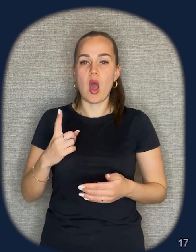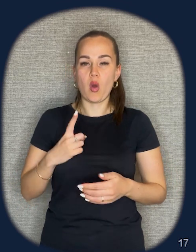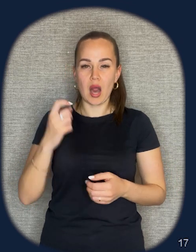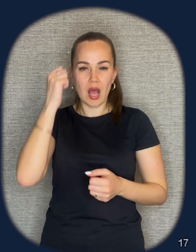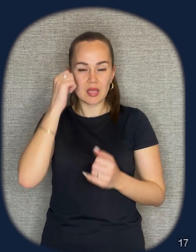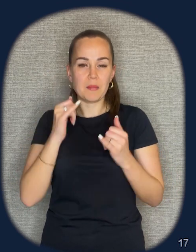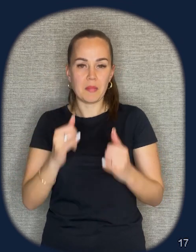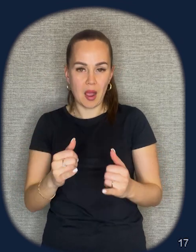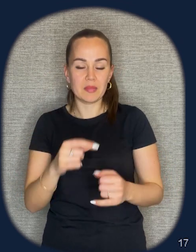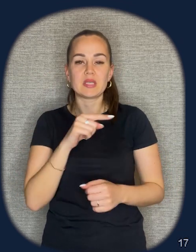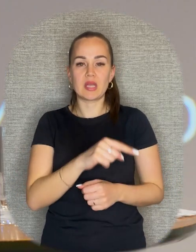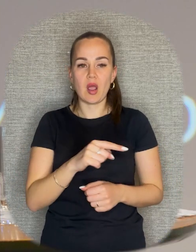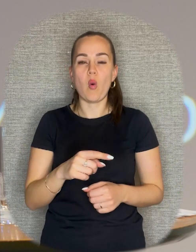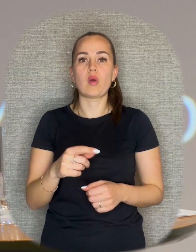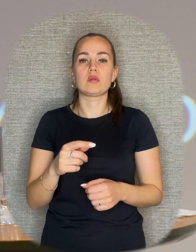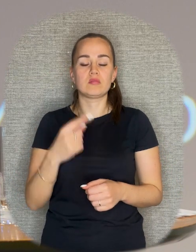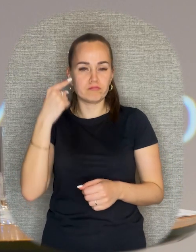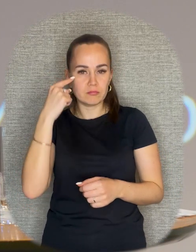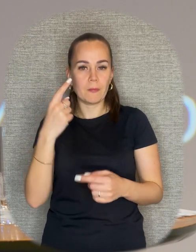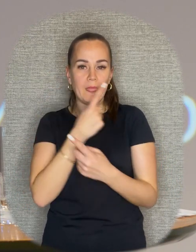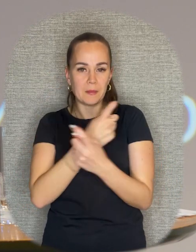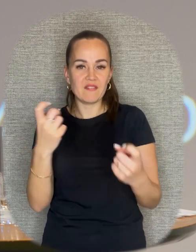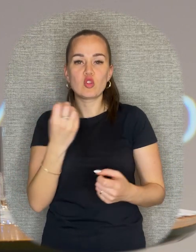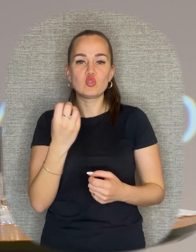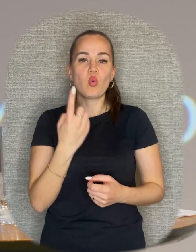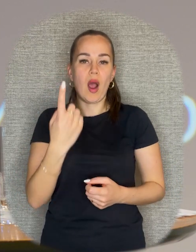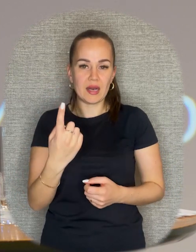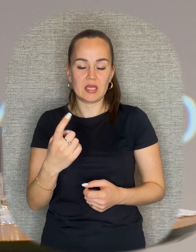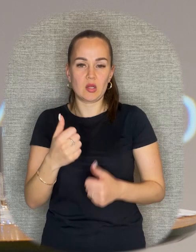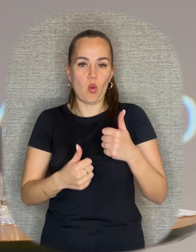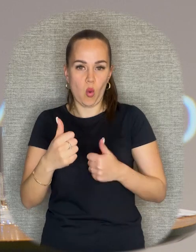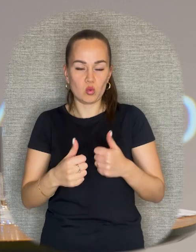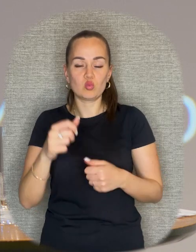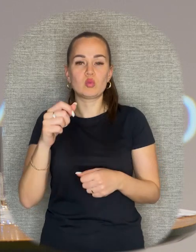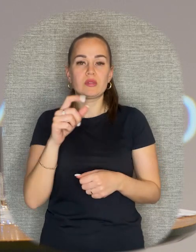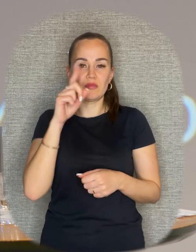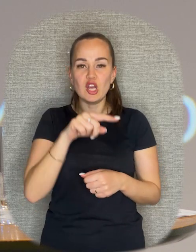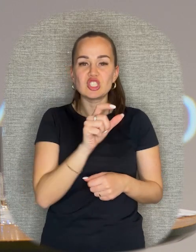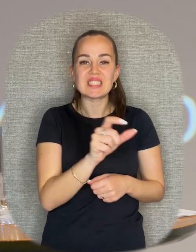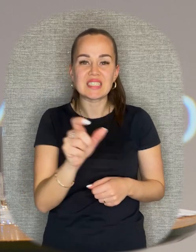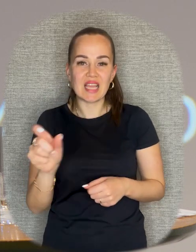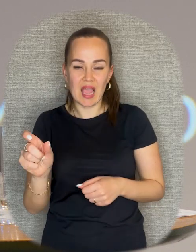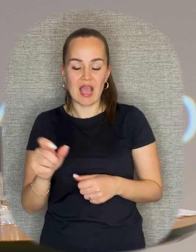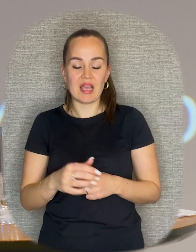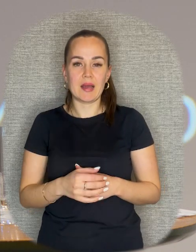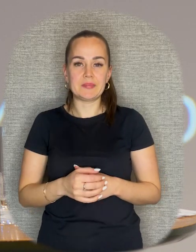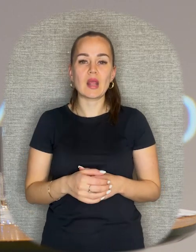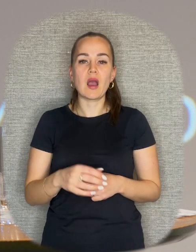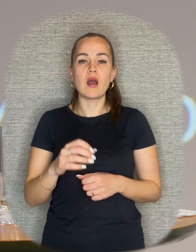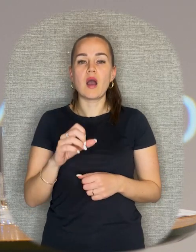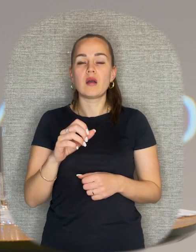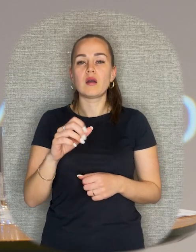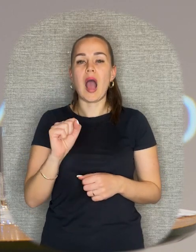второго года Союз Архитекторов и отдел охраны памятников вели работу над объявлением ещё одного архитектурного